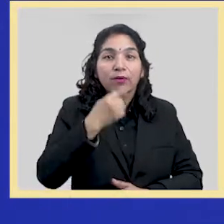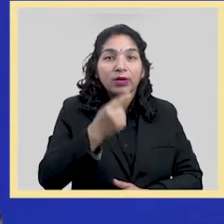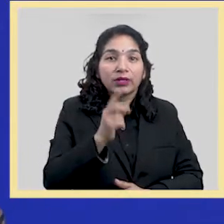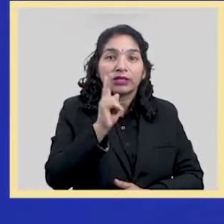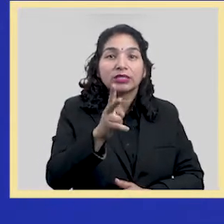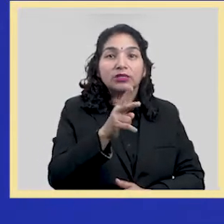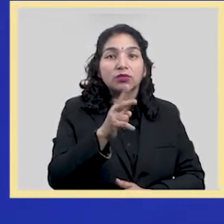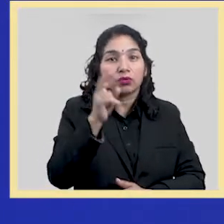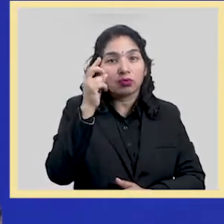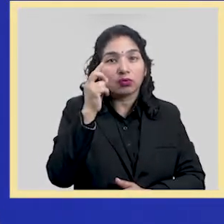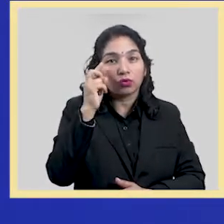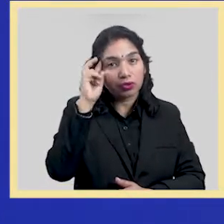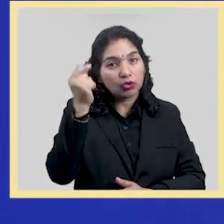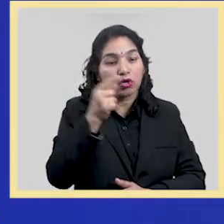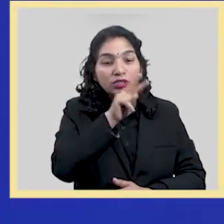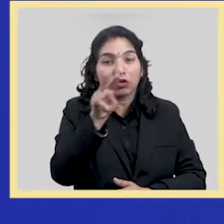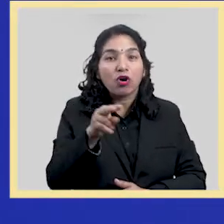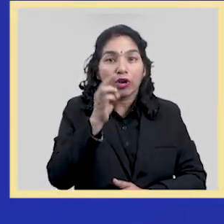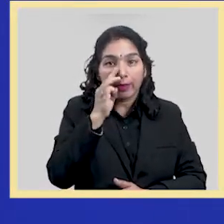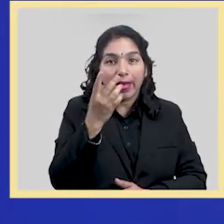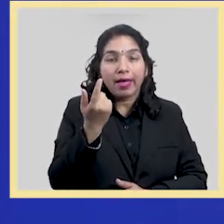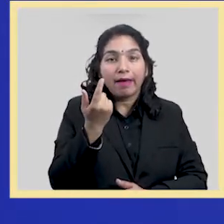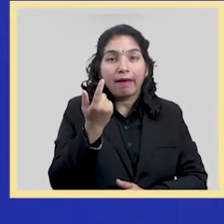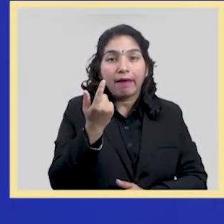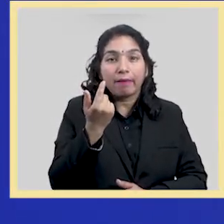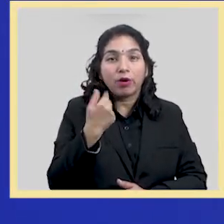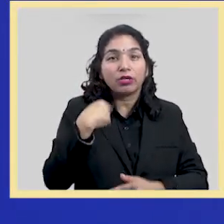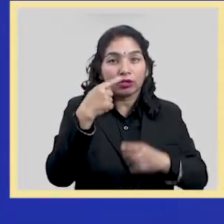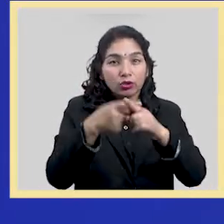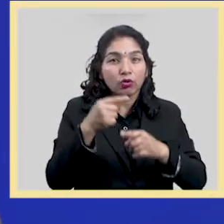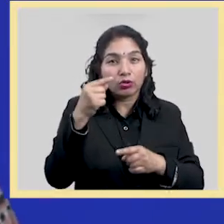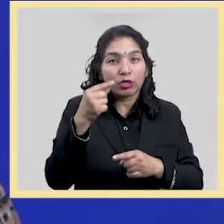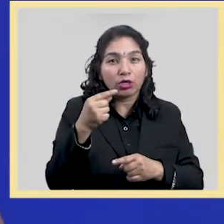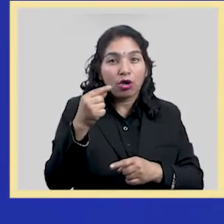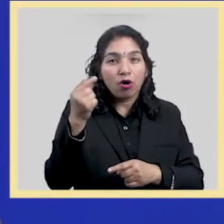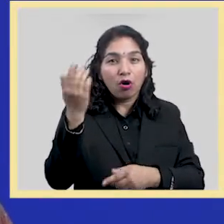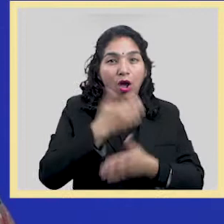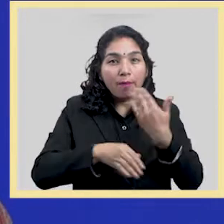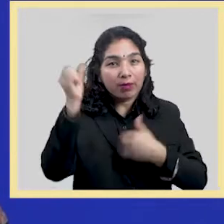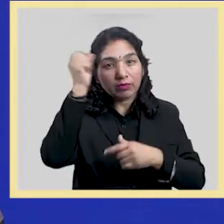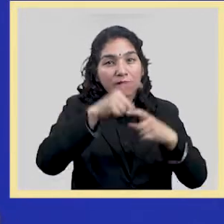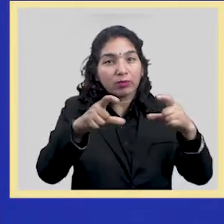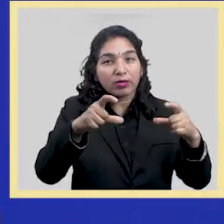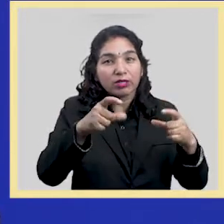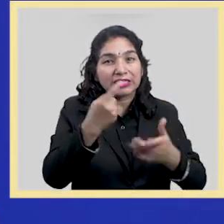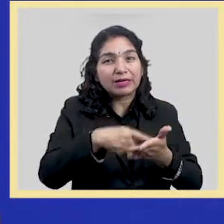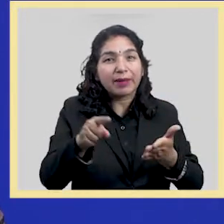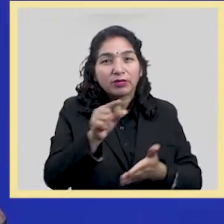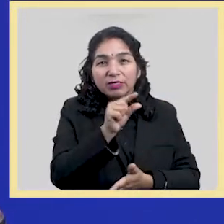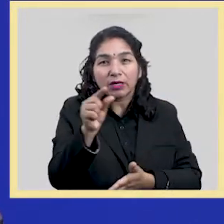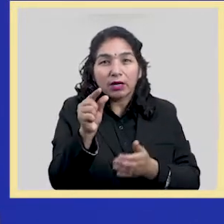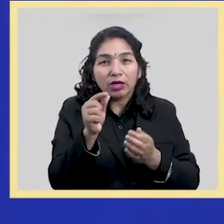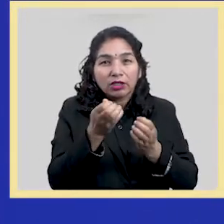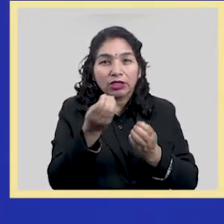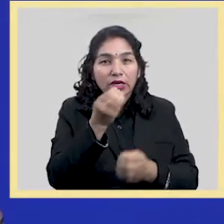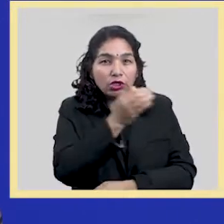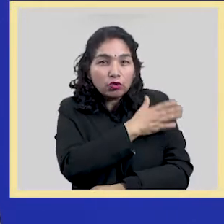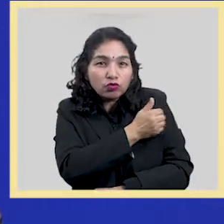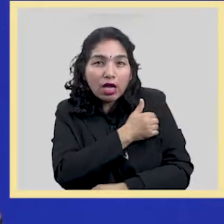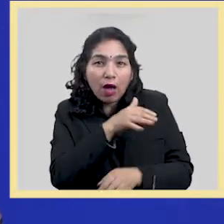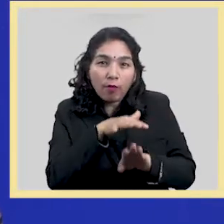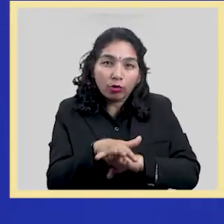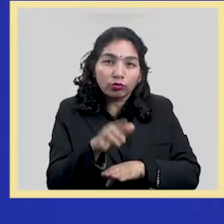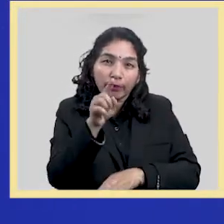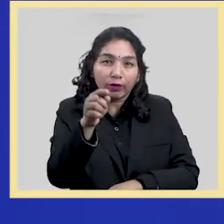भने त्यसको सहजीकरणमा, अथवा म अझ जोडेँ यो परिचय पत्रको सिफारिसको क्रममा केही तपाईँले देख्नु सुझावहरू अथवा